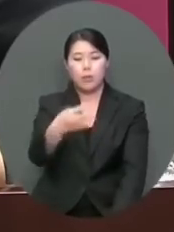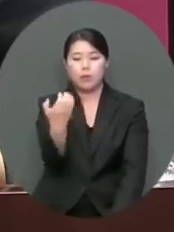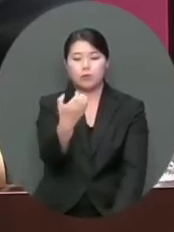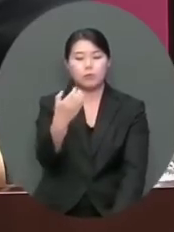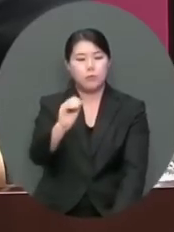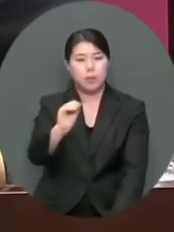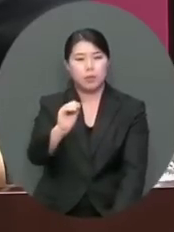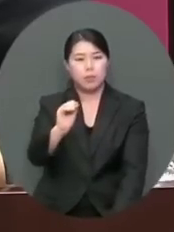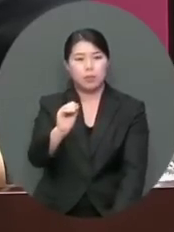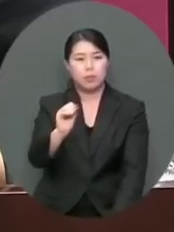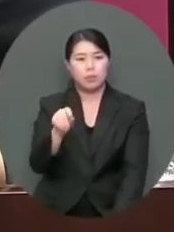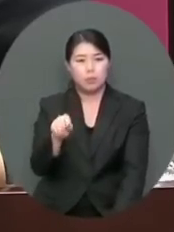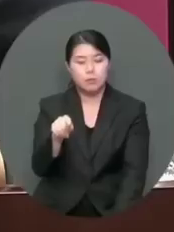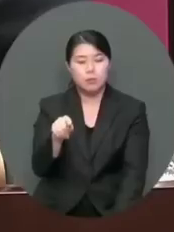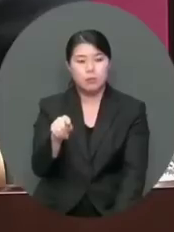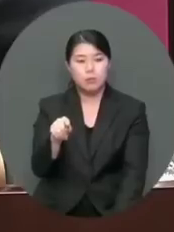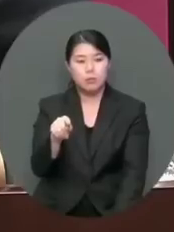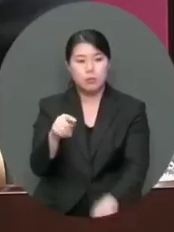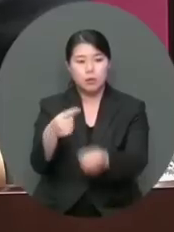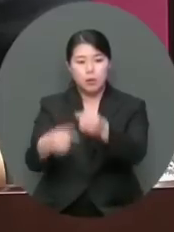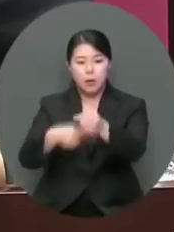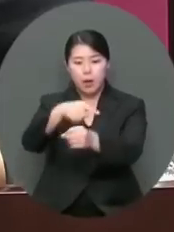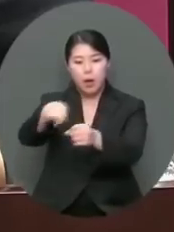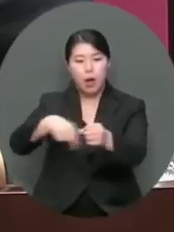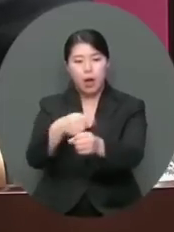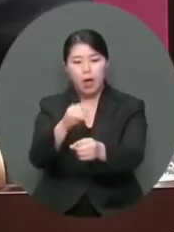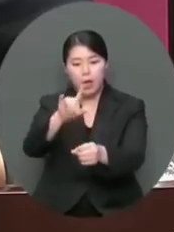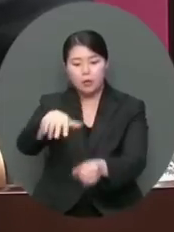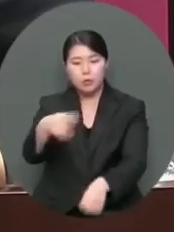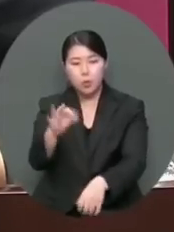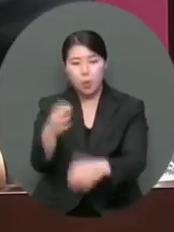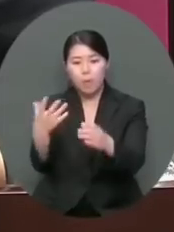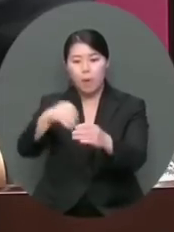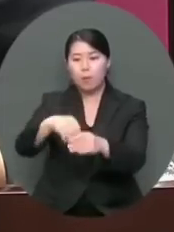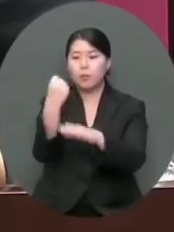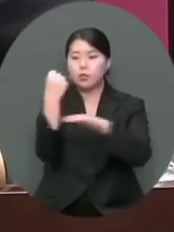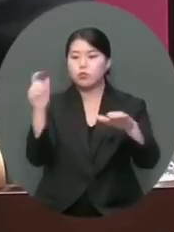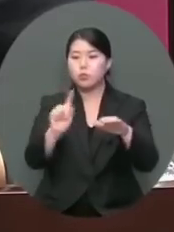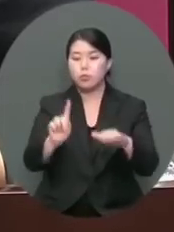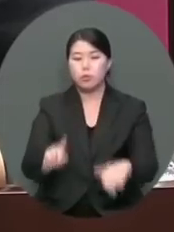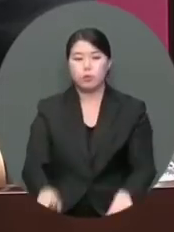리틀의 방사능 핵종 포함의 기준은 뭔가요?